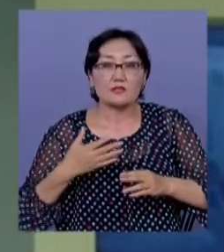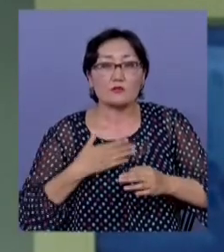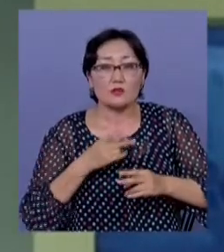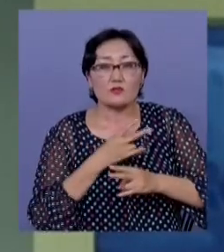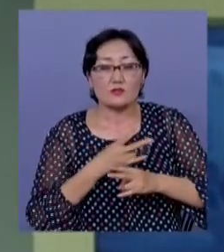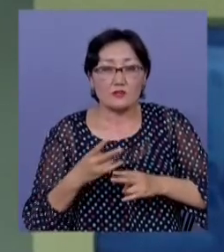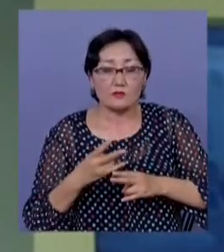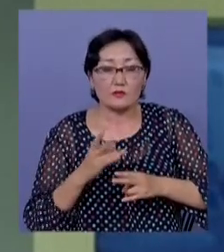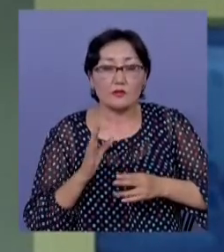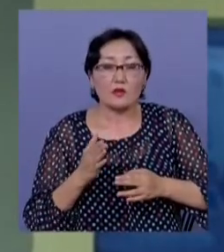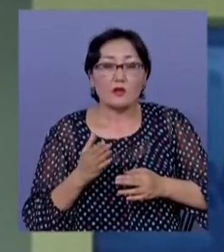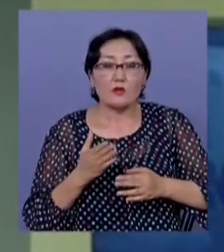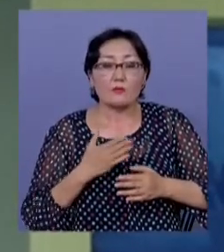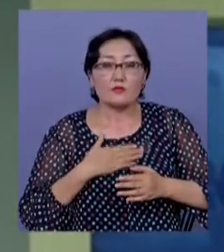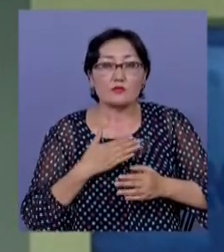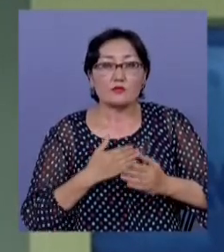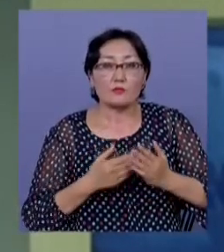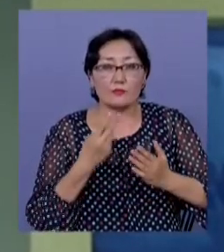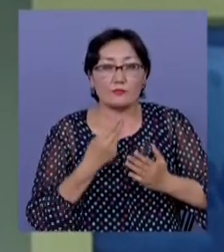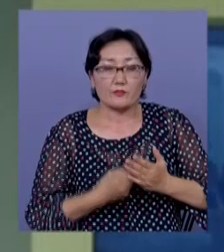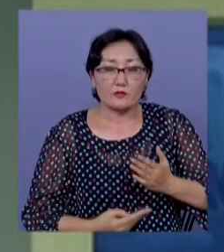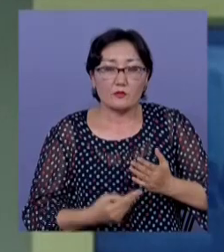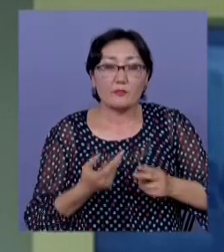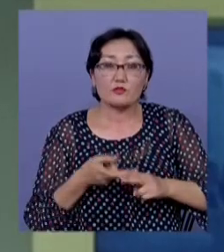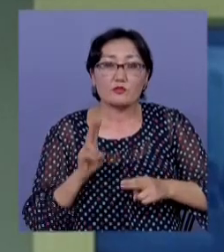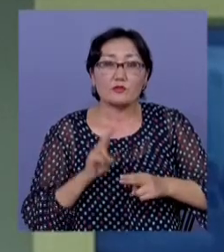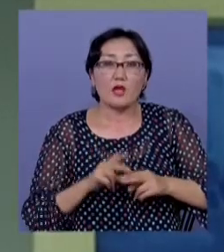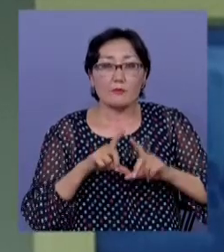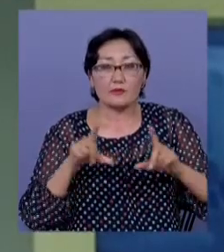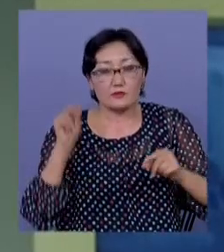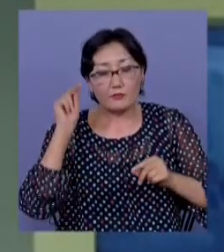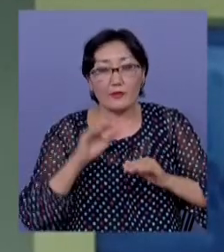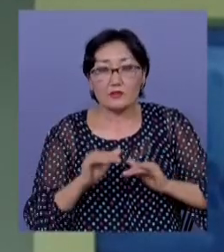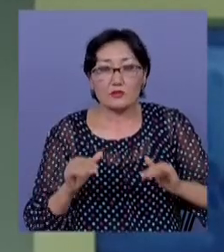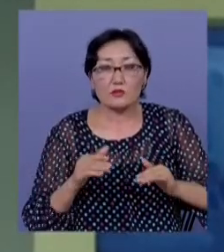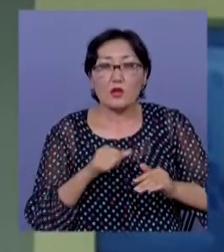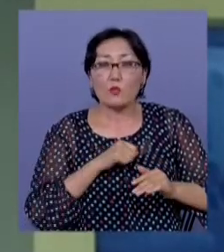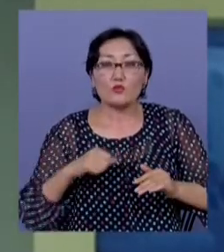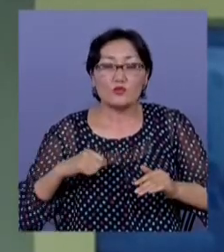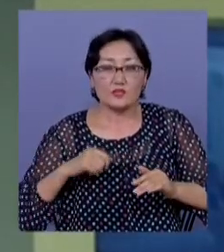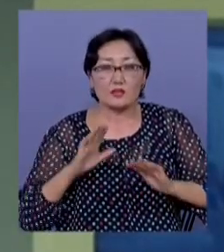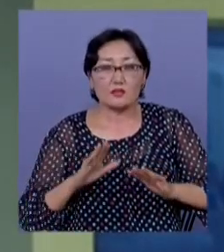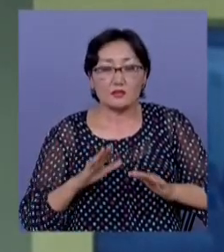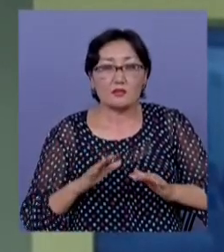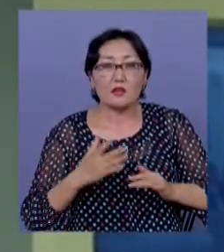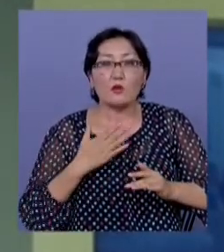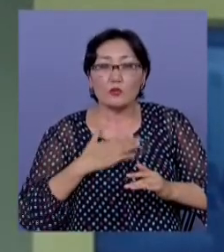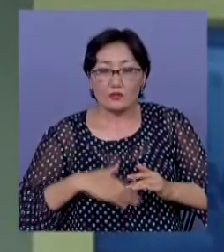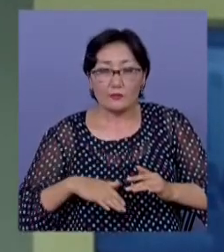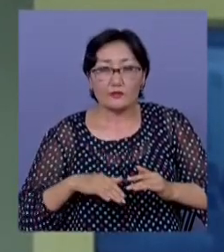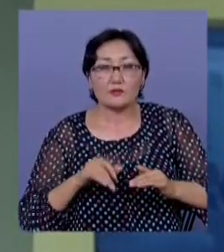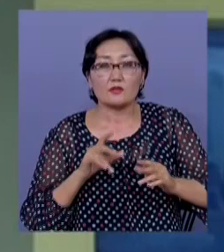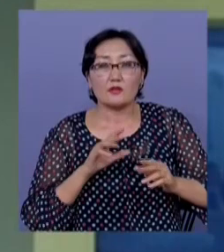болып кетті дағы, біз одан кішкене ұтылып қаламыз. Сондықтан мектепте балалар өздерін ғана қанағаттанатын нәрсені